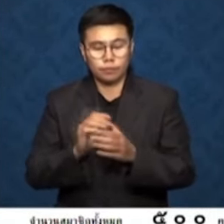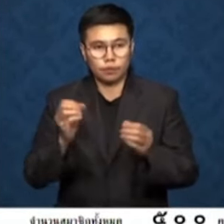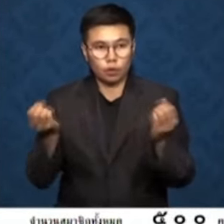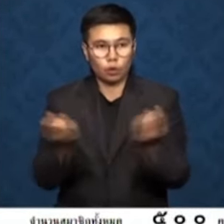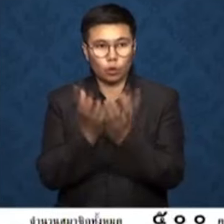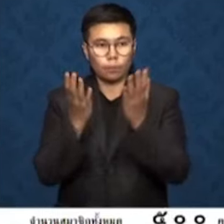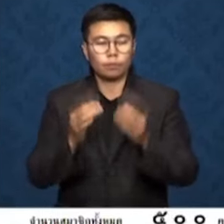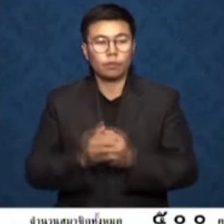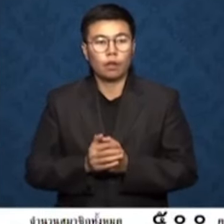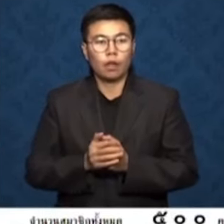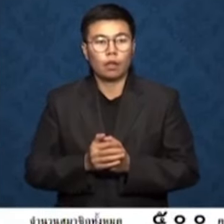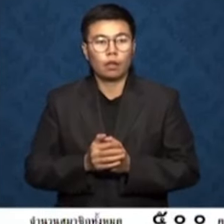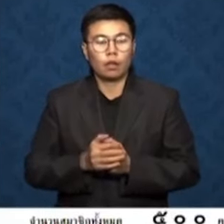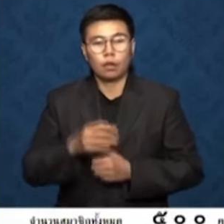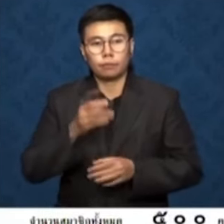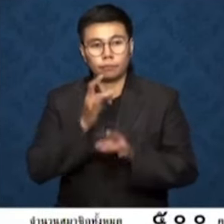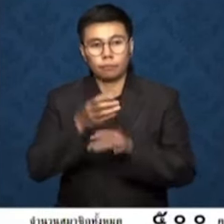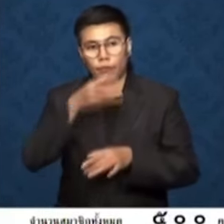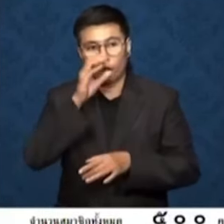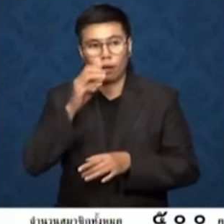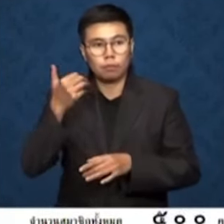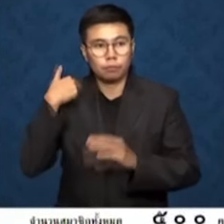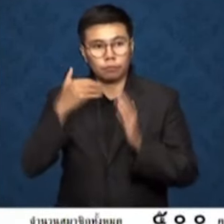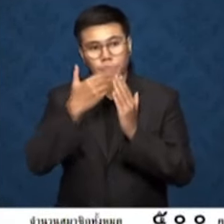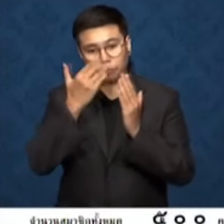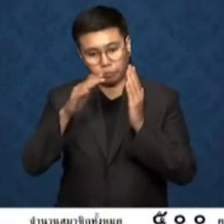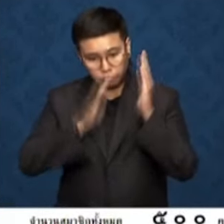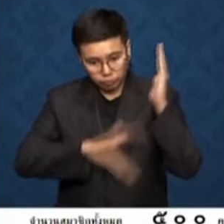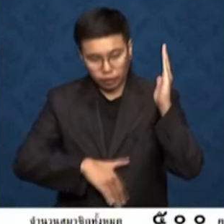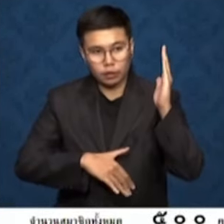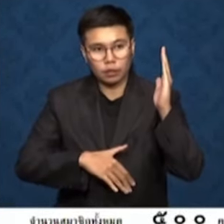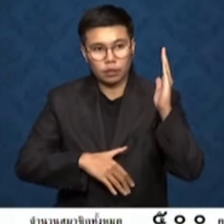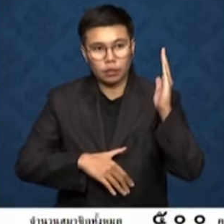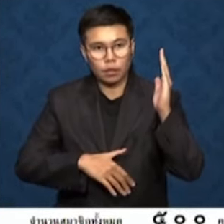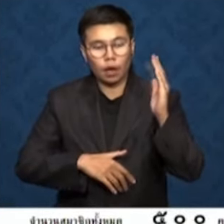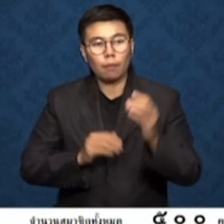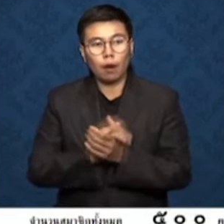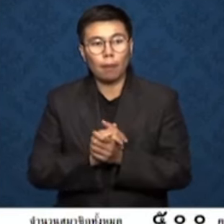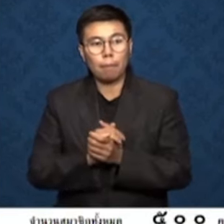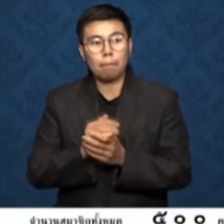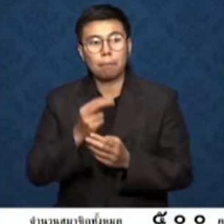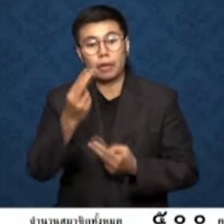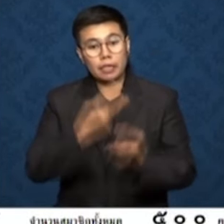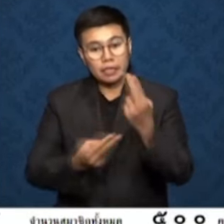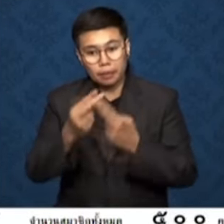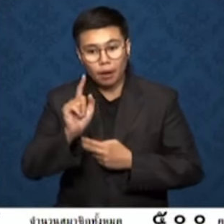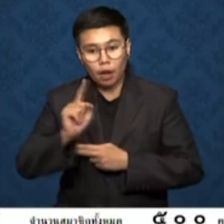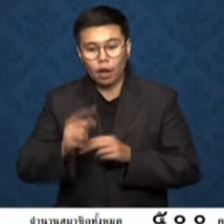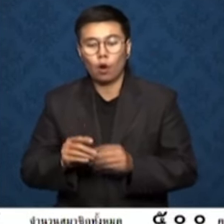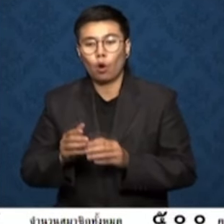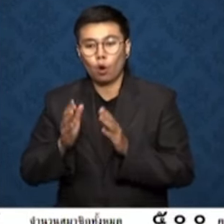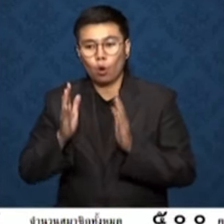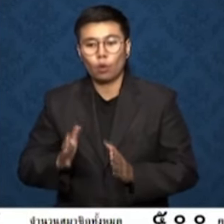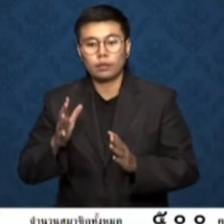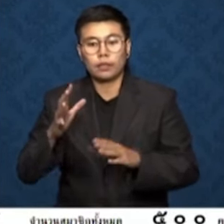เครื่องดื่มแอลกอฮอล์หลายภูมิภาคได้ไปเยี่ยมพรรคการเมืองได้ไปเยี่ยมนักการเมือง